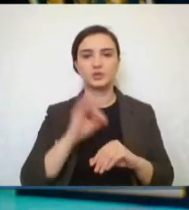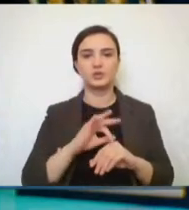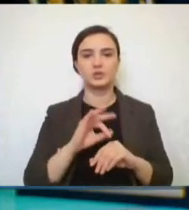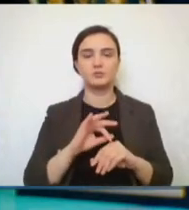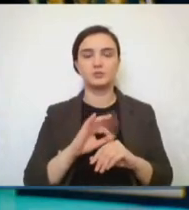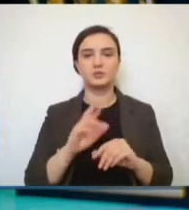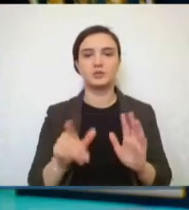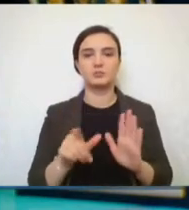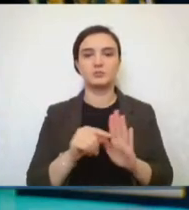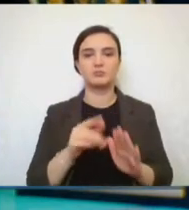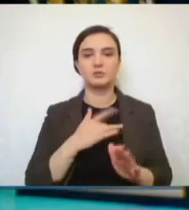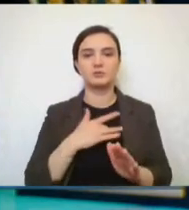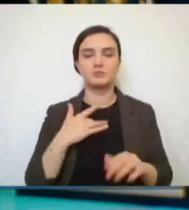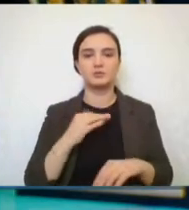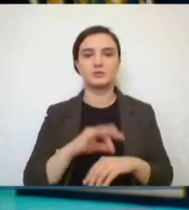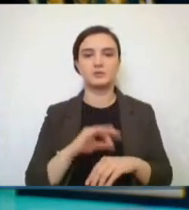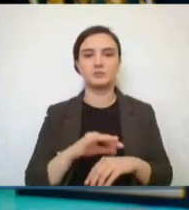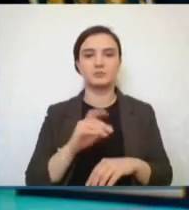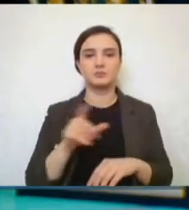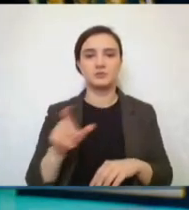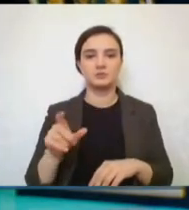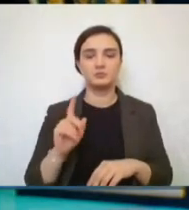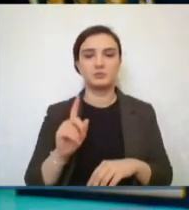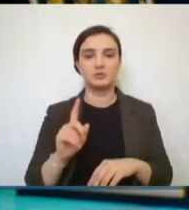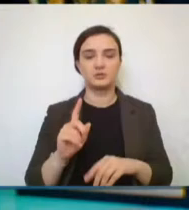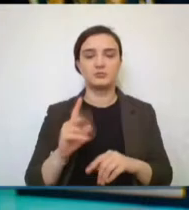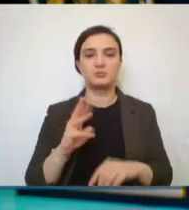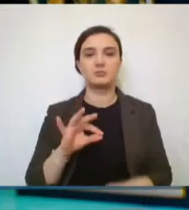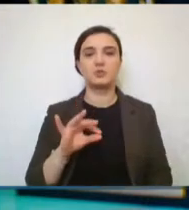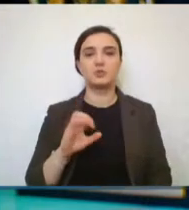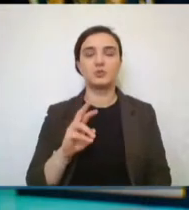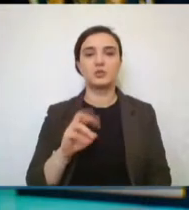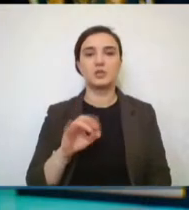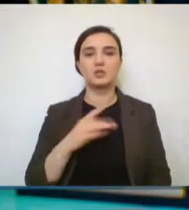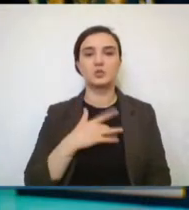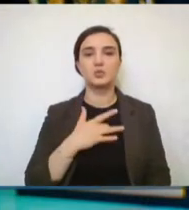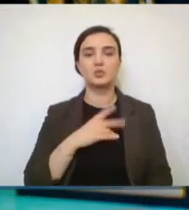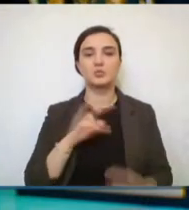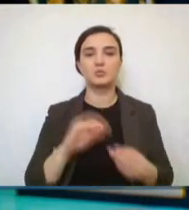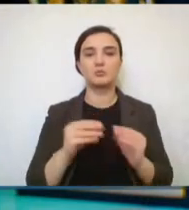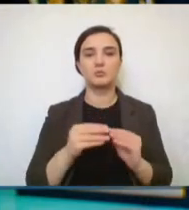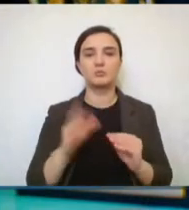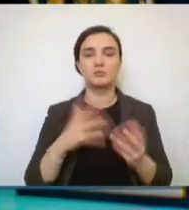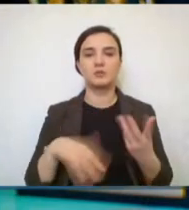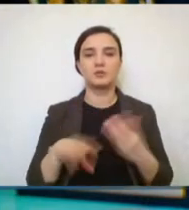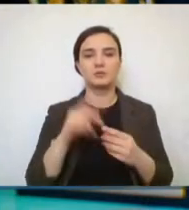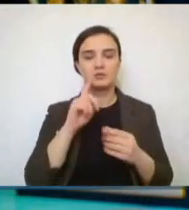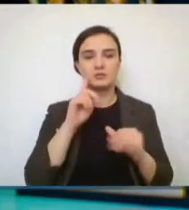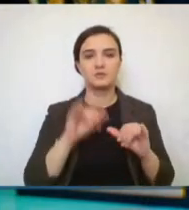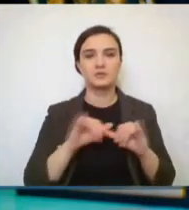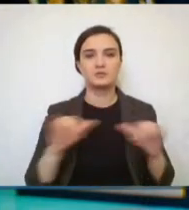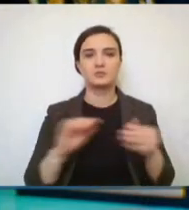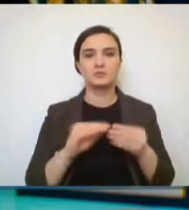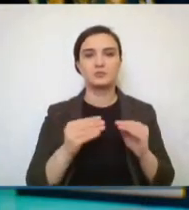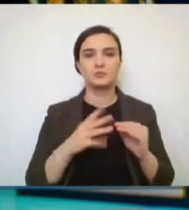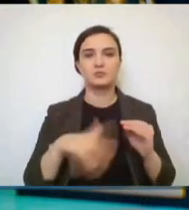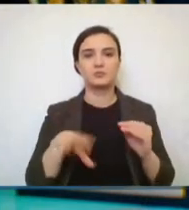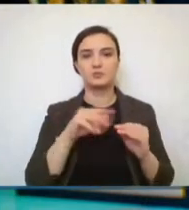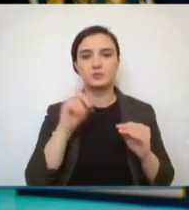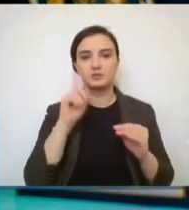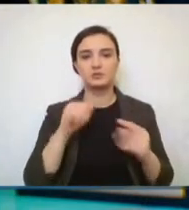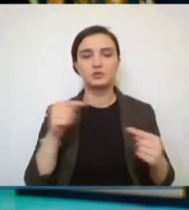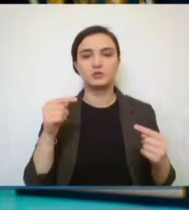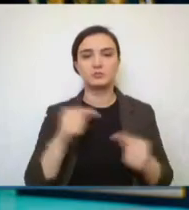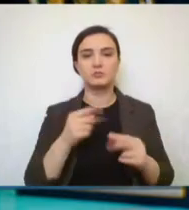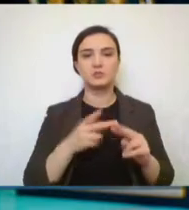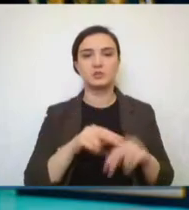დაავადებით ყოფი პაციენტები. მაგრამ ვინაიდან კარდიოლოგიური პრობლემები ყველაზე გავრცელებული პრობლემა არის მოგეხსენებათ, შესაბამისად ამ